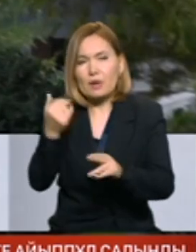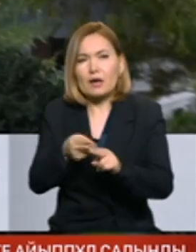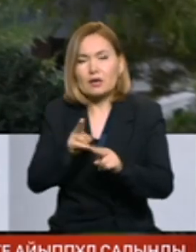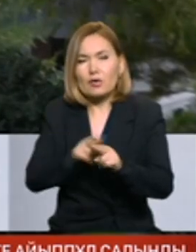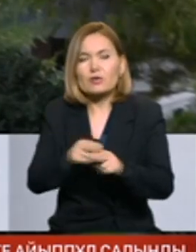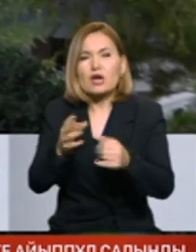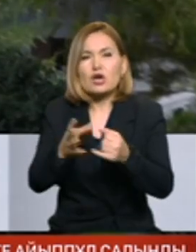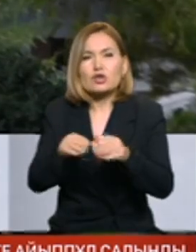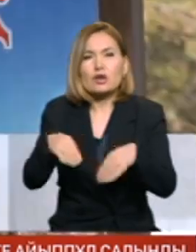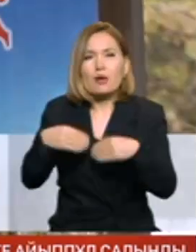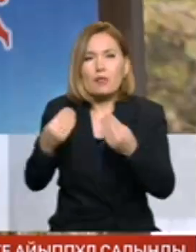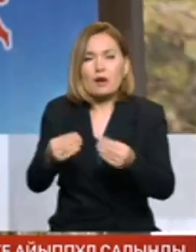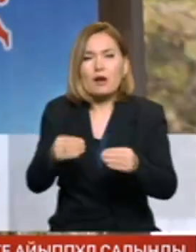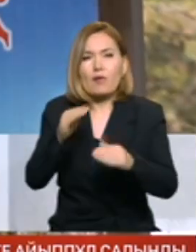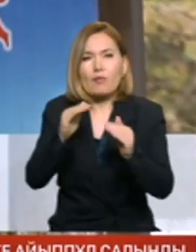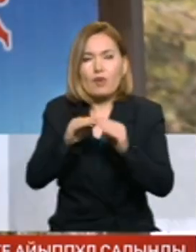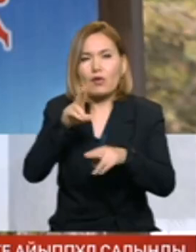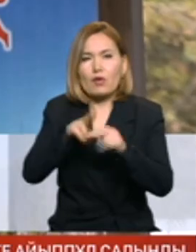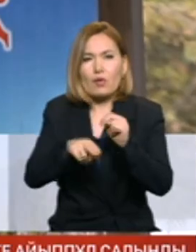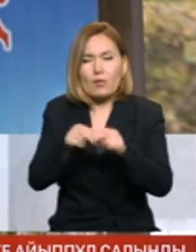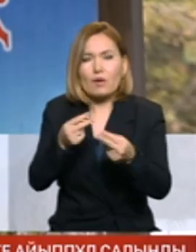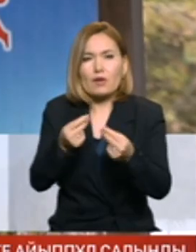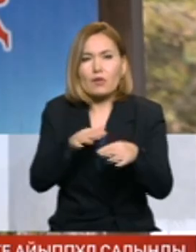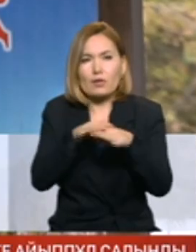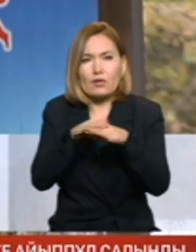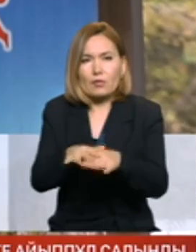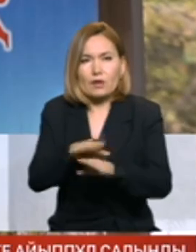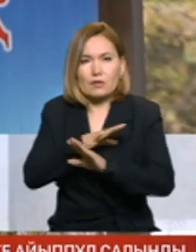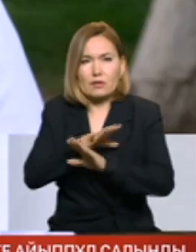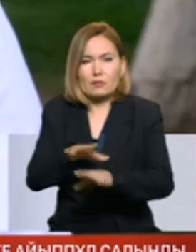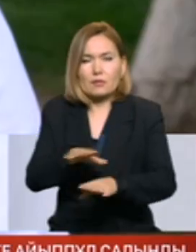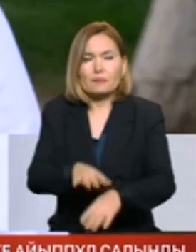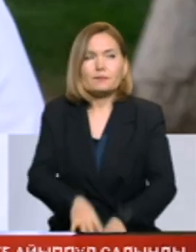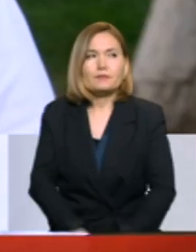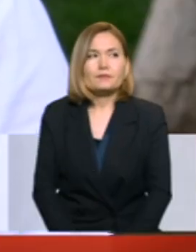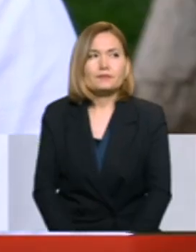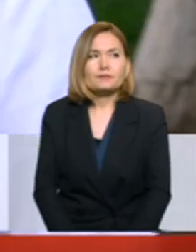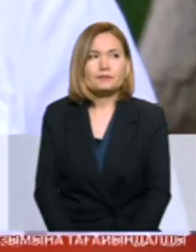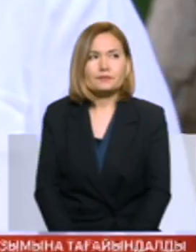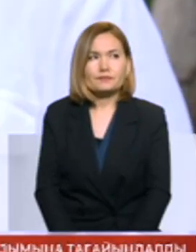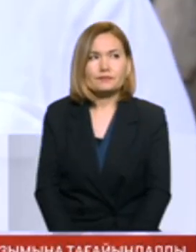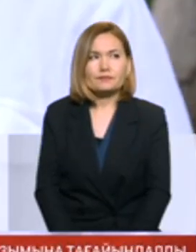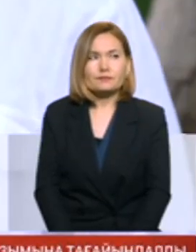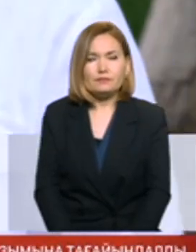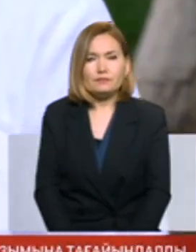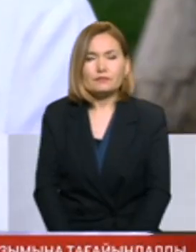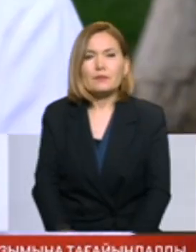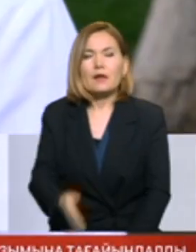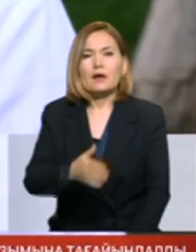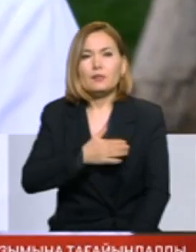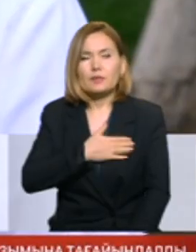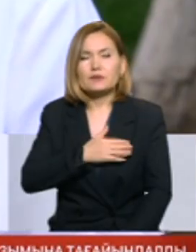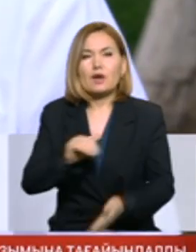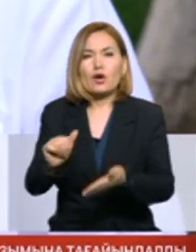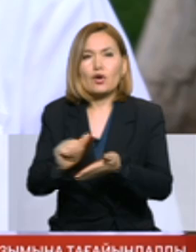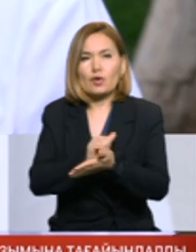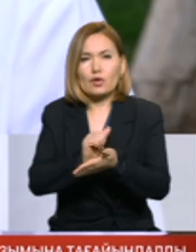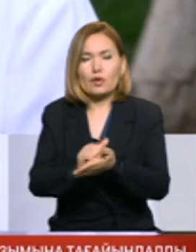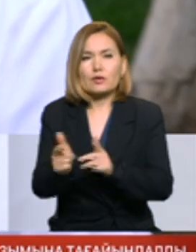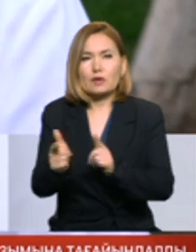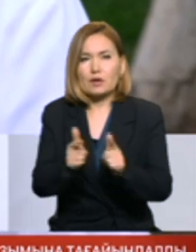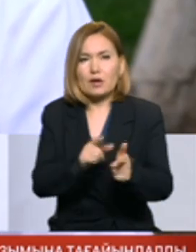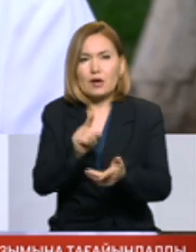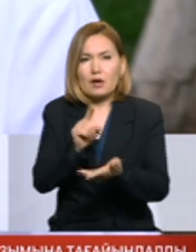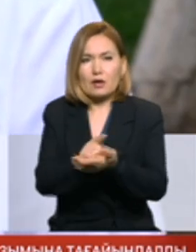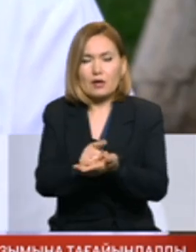бөлінген болатын. Содан бері құрылысқа қазынадан қаржы қаралмай келеді. АПЗ деген құжаттамаларын бәрі дайындалып, денсаулық